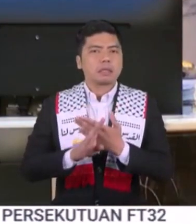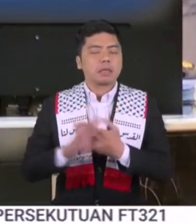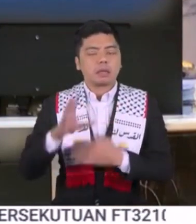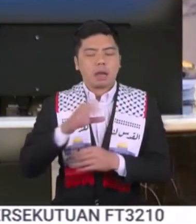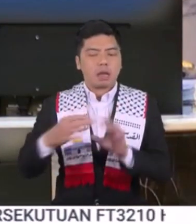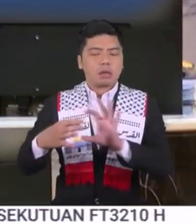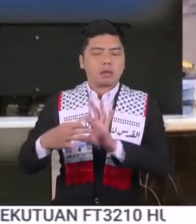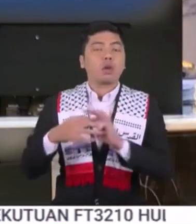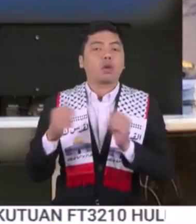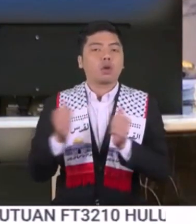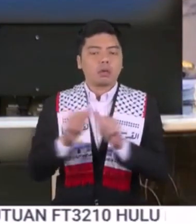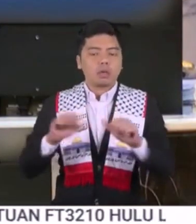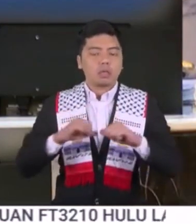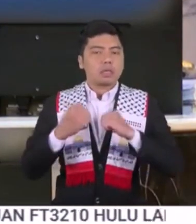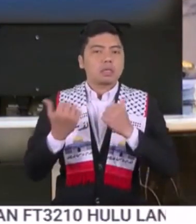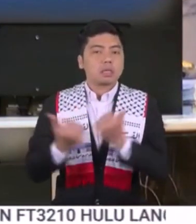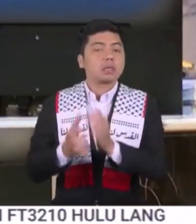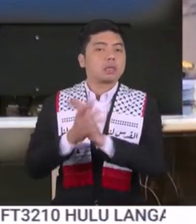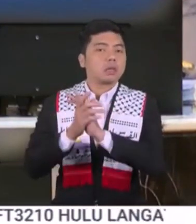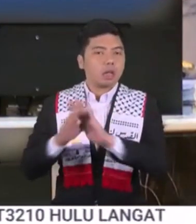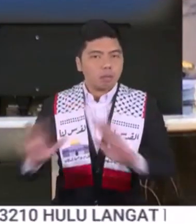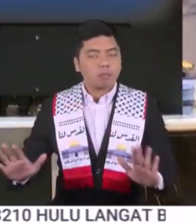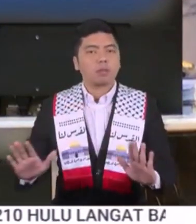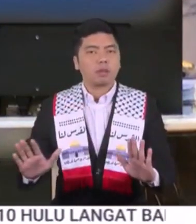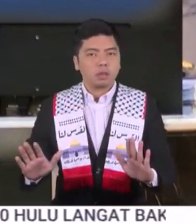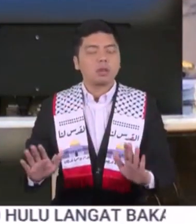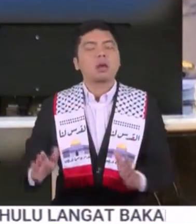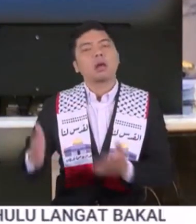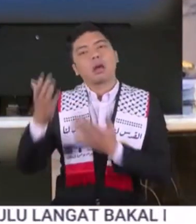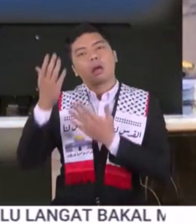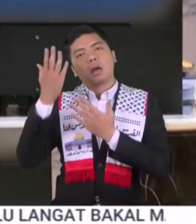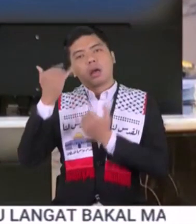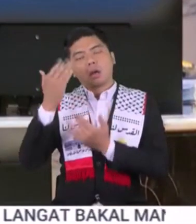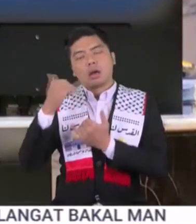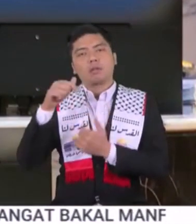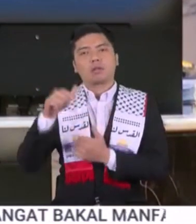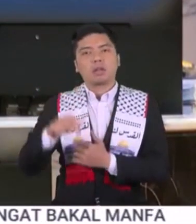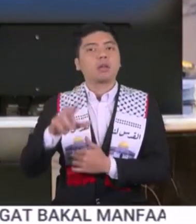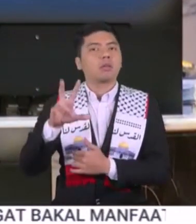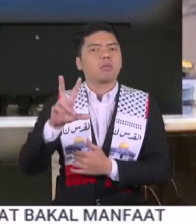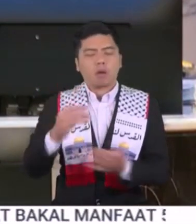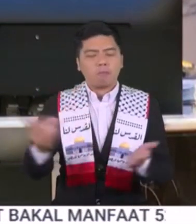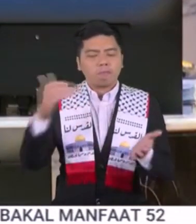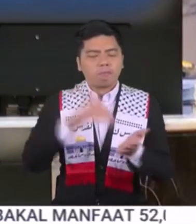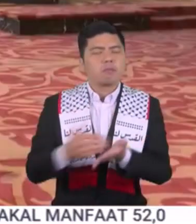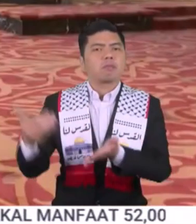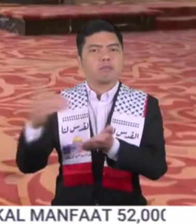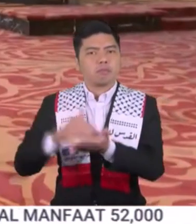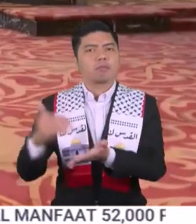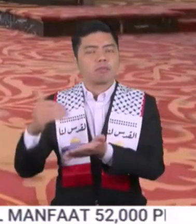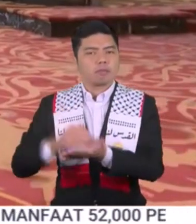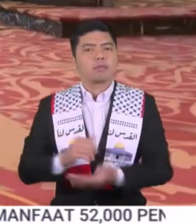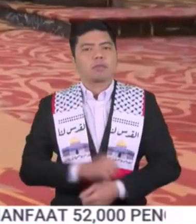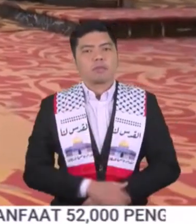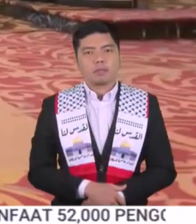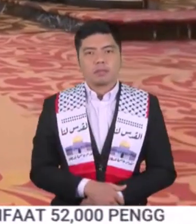dengan semua agensi keselamatan supaya perkara ini tidak berulang lagi.